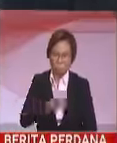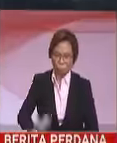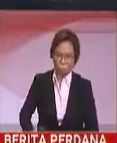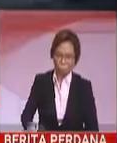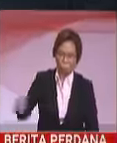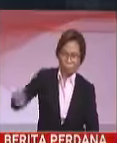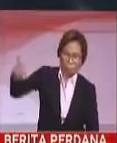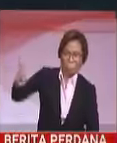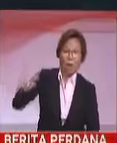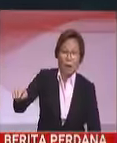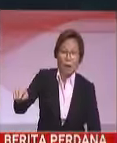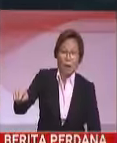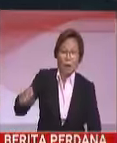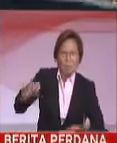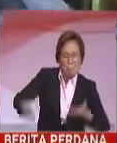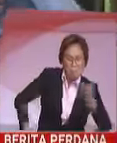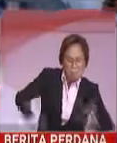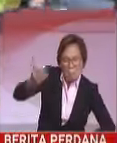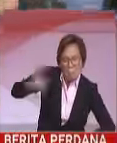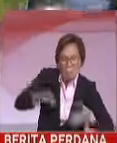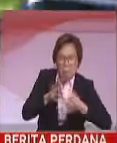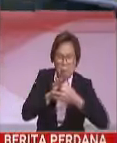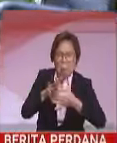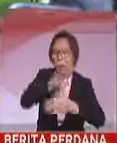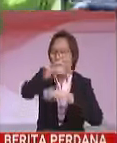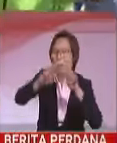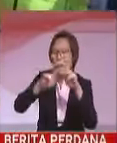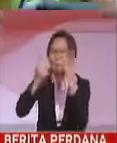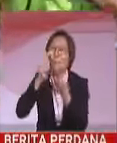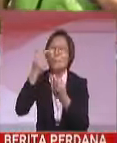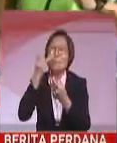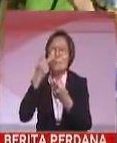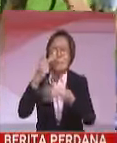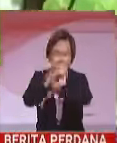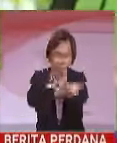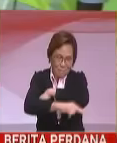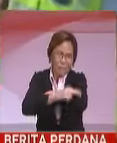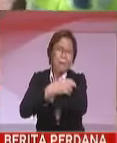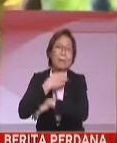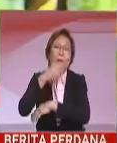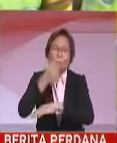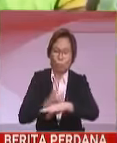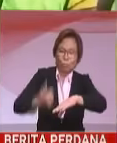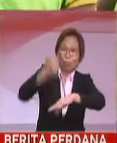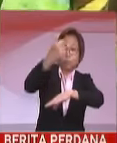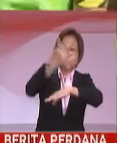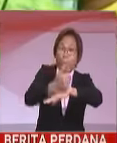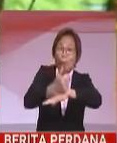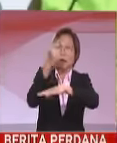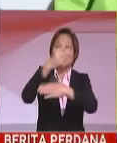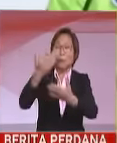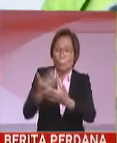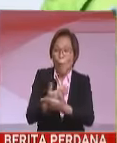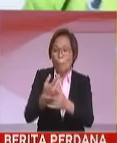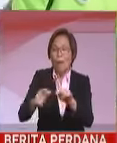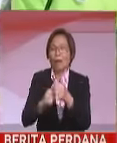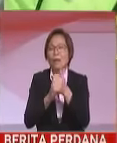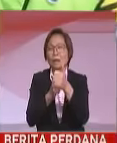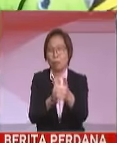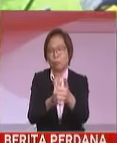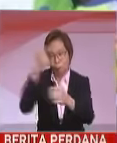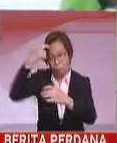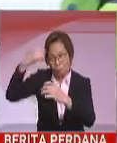Beliau tidak menolak kemungkinan untuk bekerjasama dengan semua parti politik di negeri itu bagi membentuk kerajaan baru, namun tertakluk